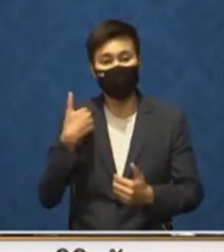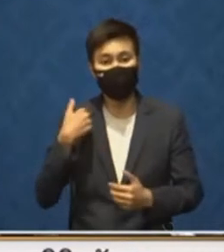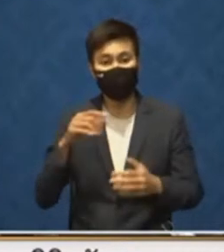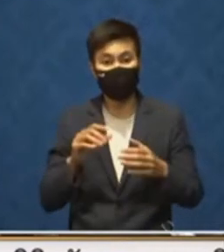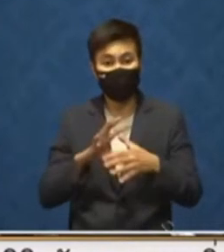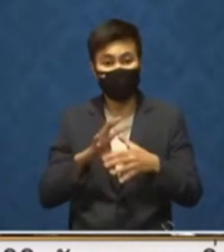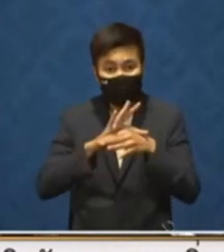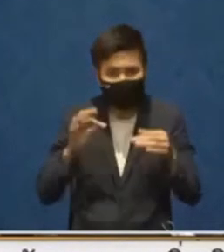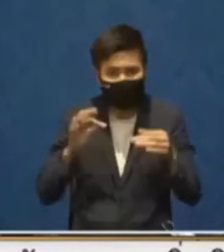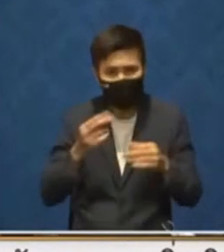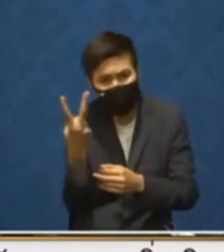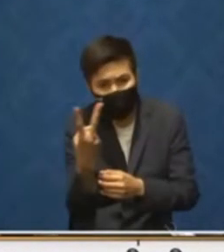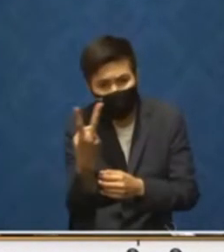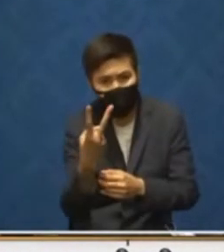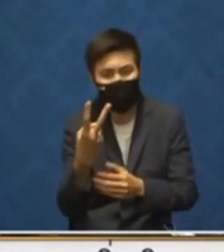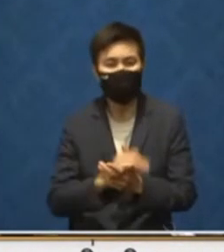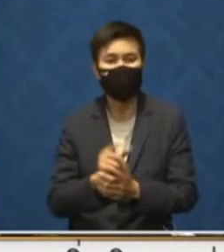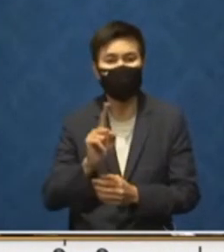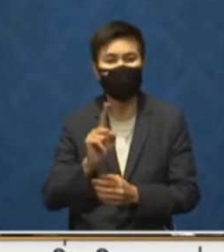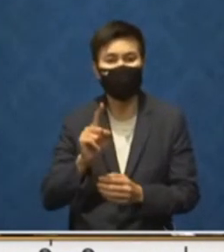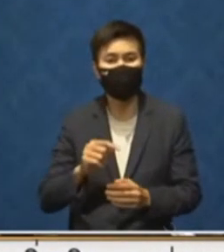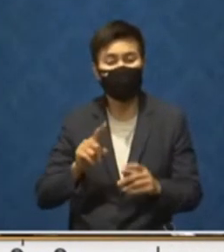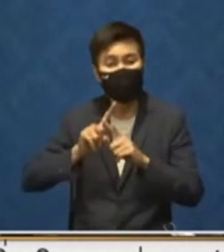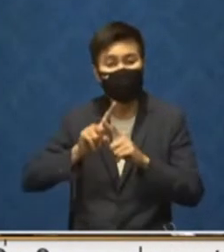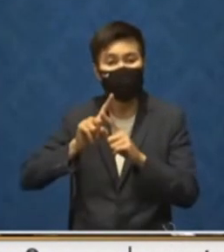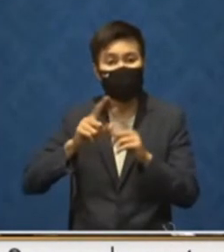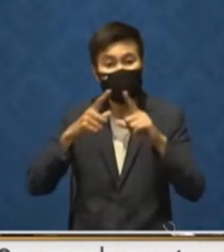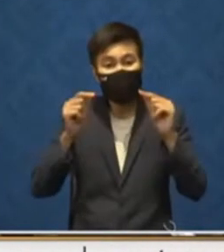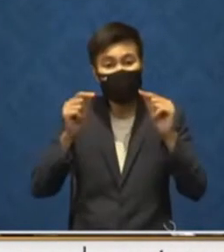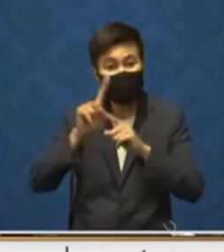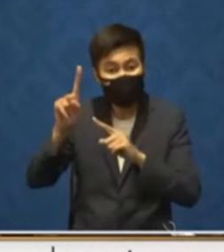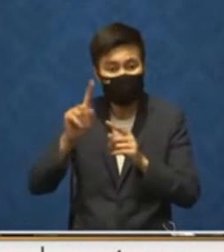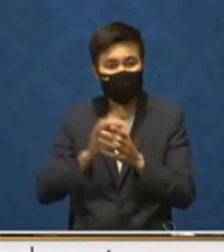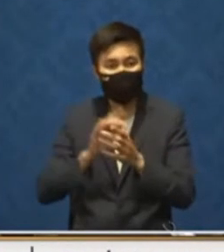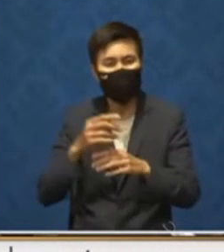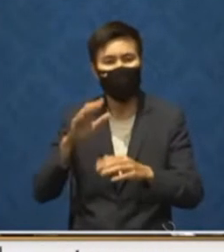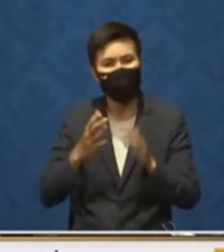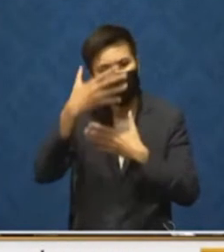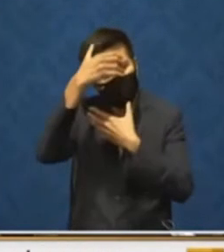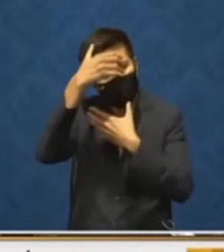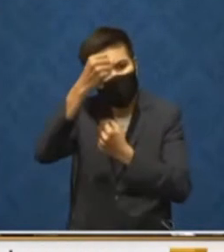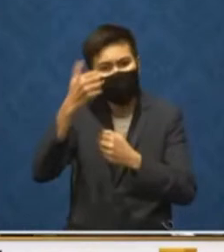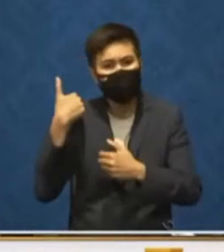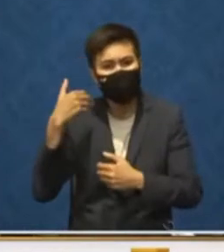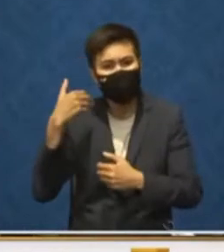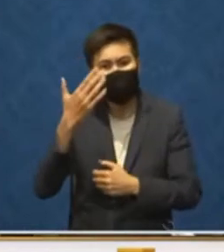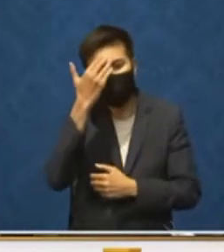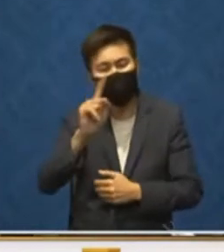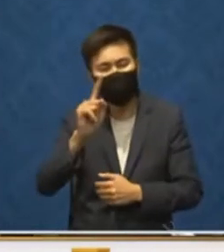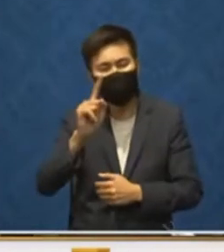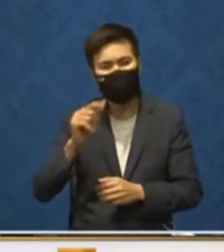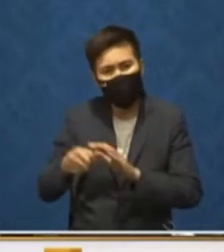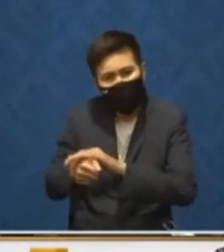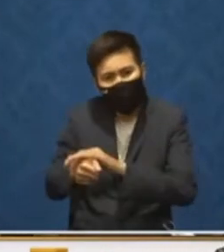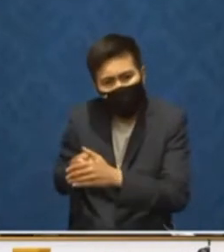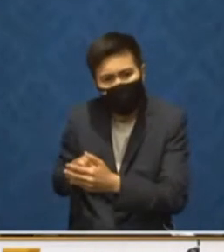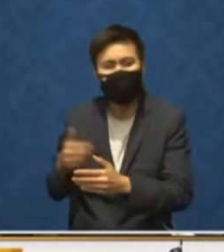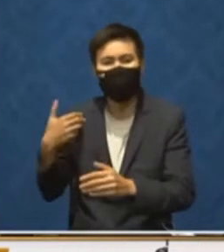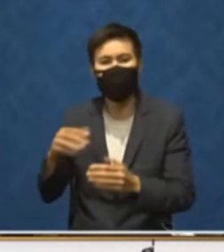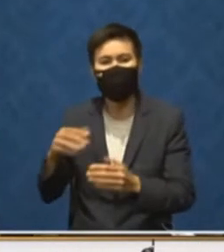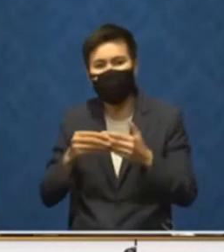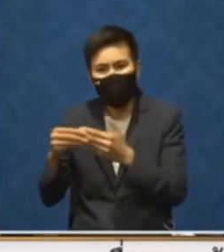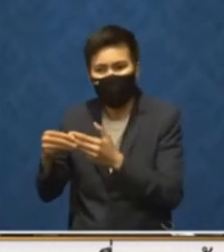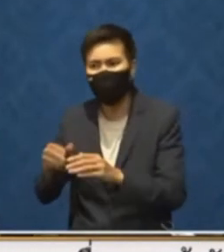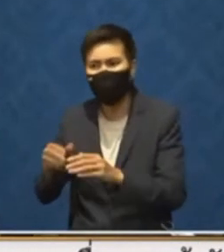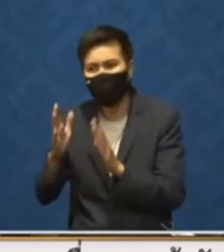เป็นดีอยู่คดี 2ลองอันก็ดีแรกที่เป็นเรื่องที่ที่สนใจเพราะว่ามีการซ่อนเร้นมีเอาตัวผู้ต้องหาไปเก็บ